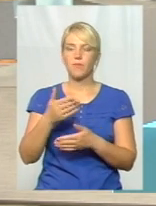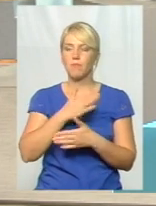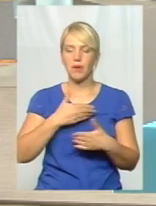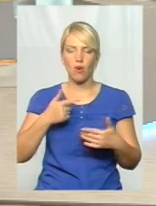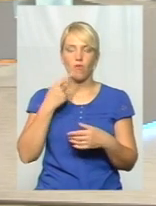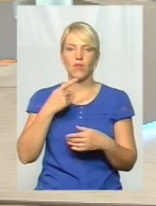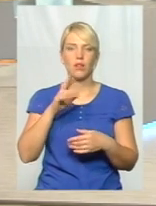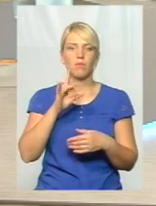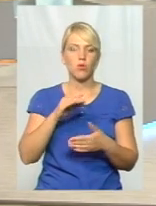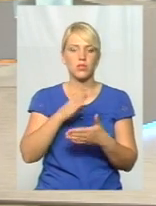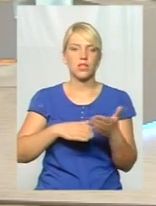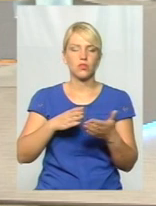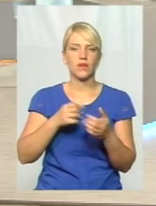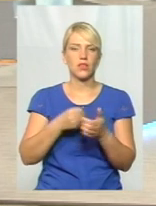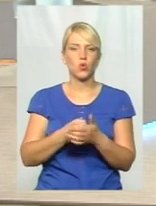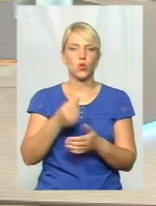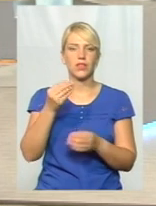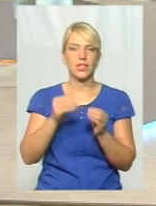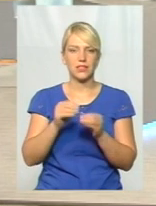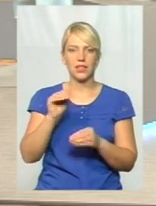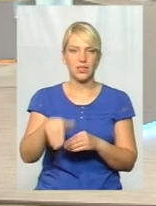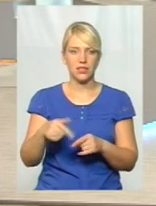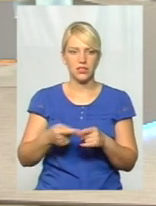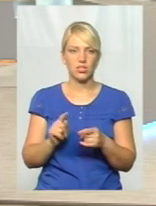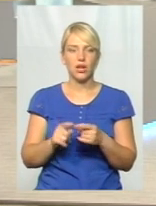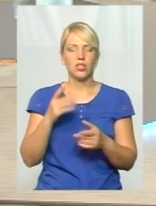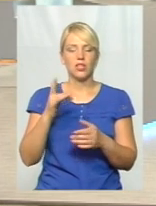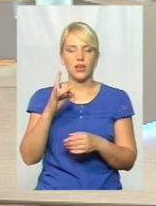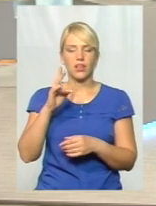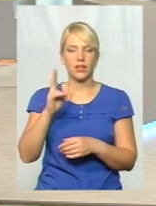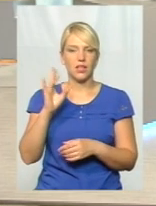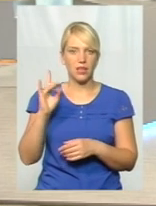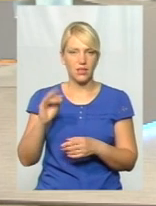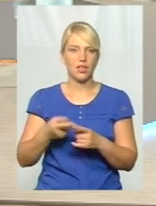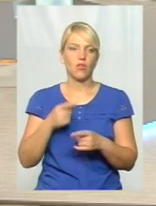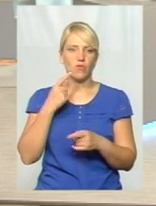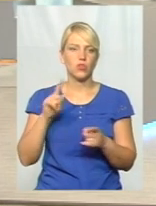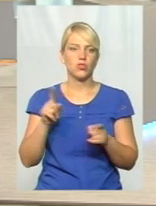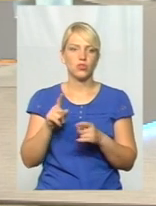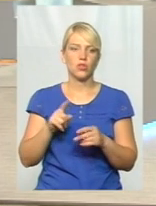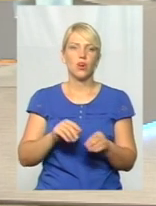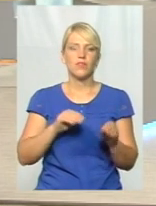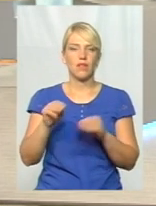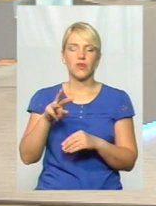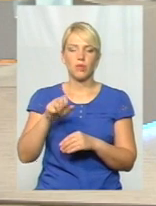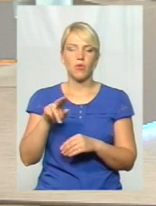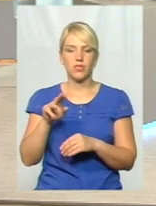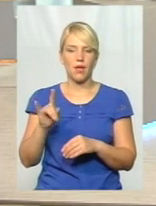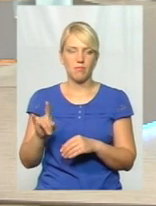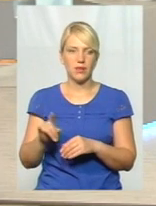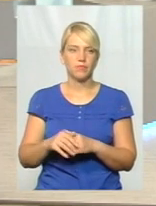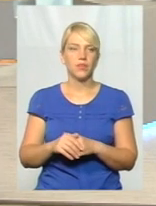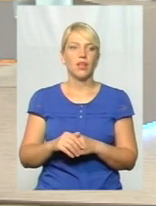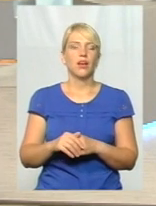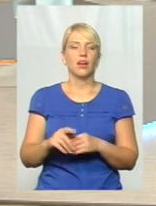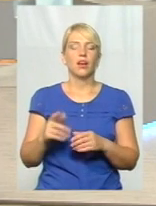до 10 тисяч. Так. Щоб скасувати пункт постанови НКРЄ, яким визначається, щоб встановити модеми тим споживачам до 10 тисяч. Але коли ви